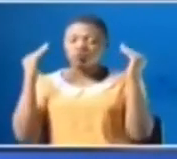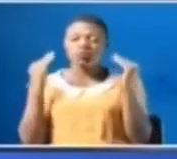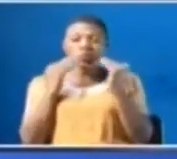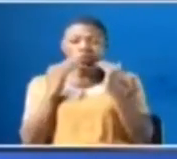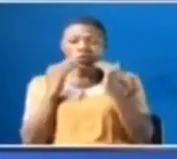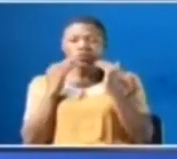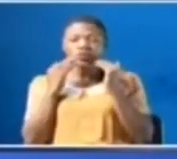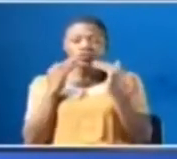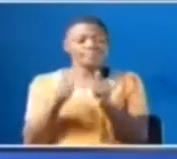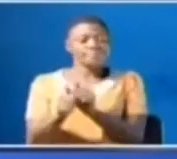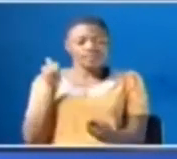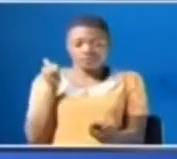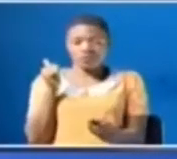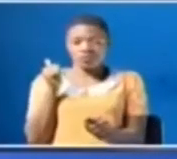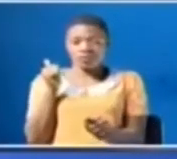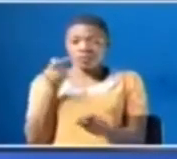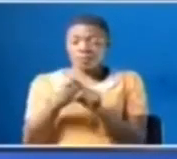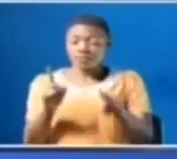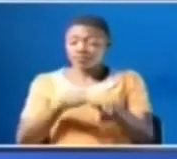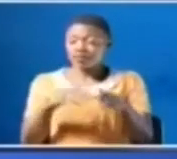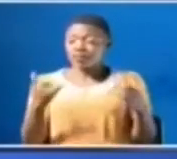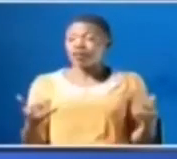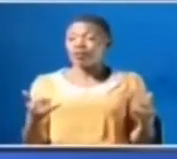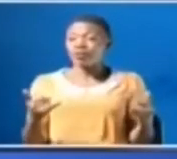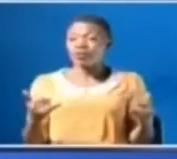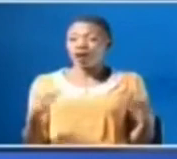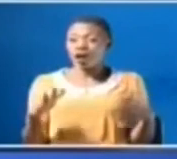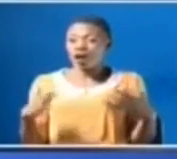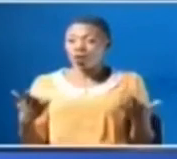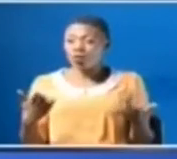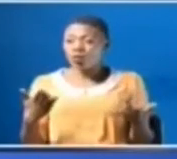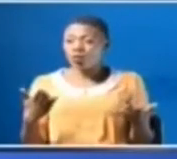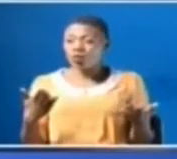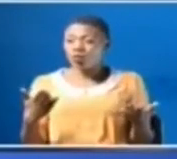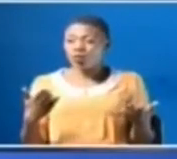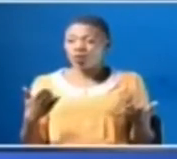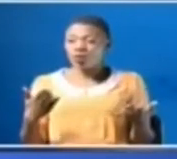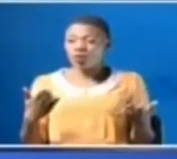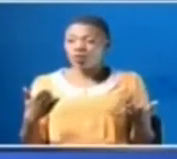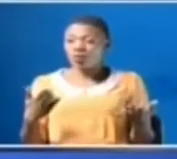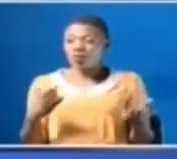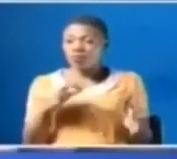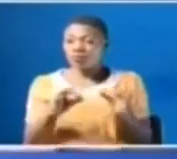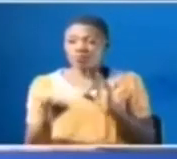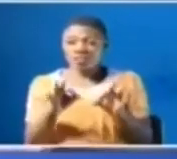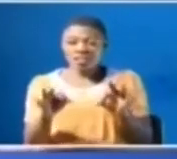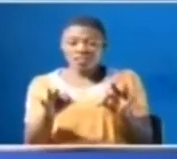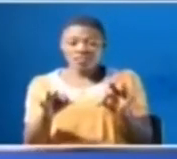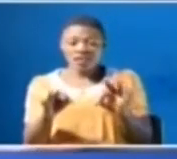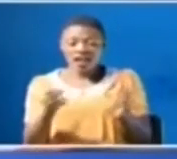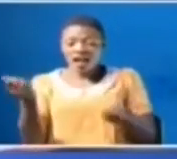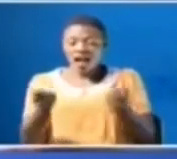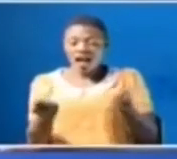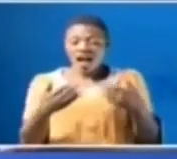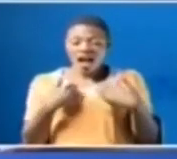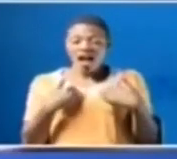know, wakapinga. Lakini leo hii kama hauna ile gari lako halina teknolojia, hauko